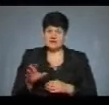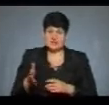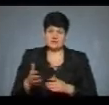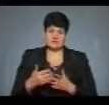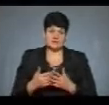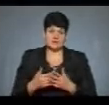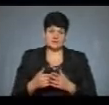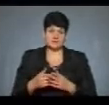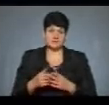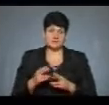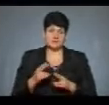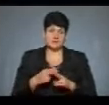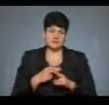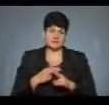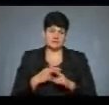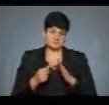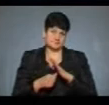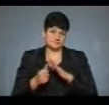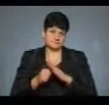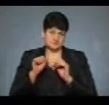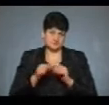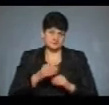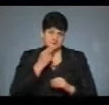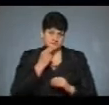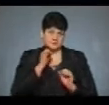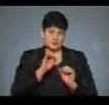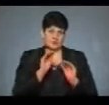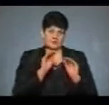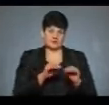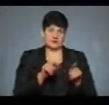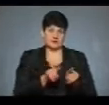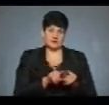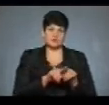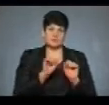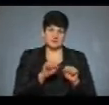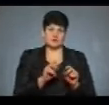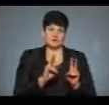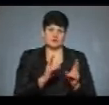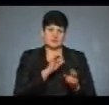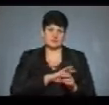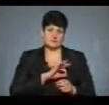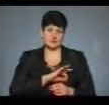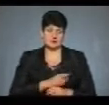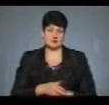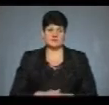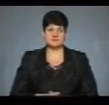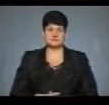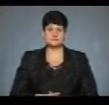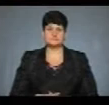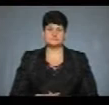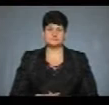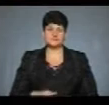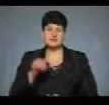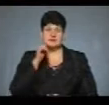скажімо, безхатченки навіть, якщо ми можемо там розмістити десь так, щоб міг хтось ще цим скористатися.